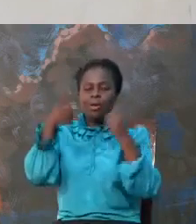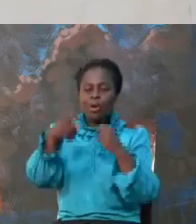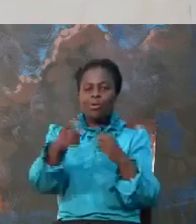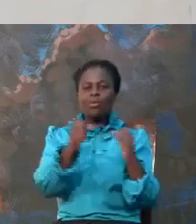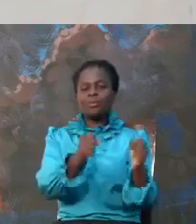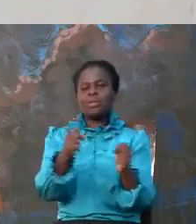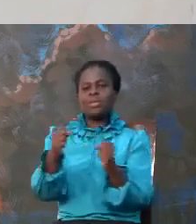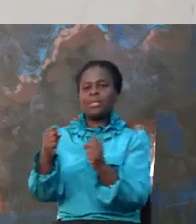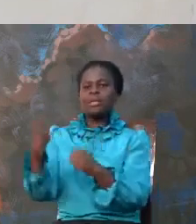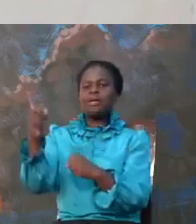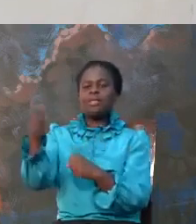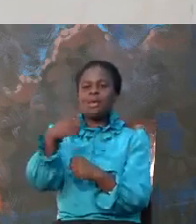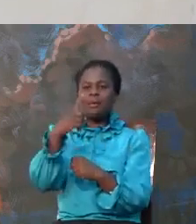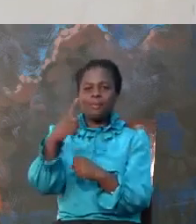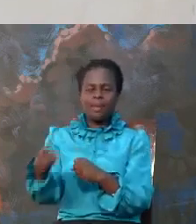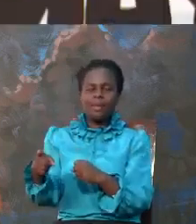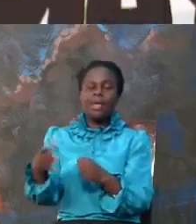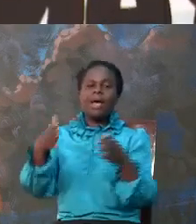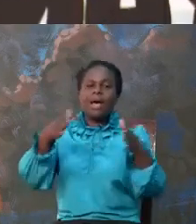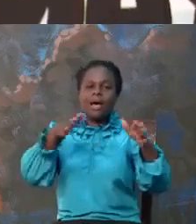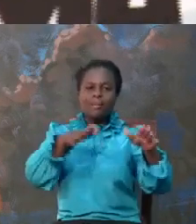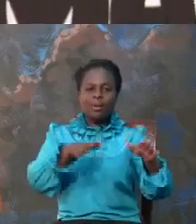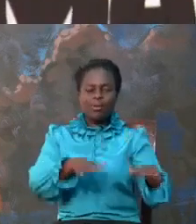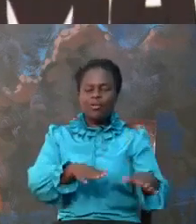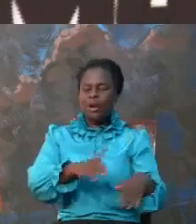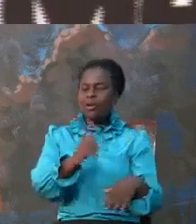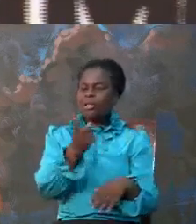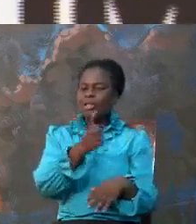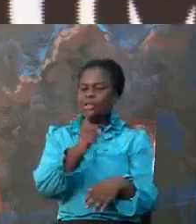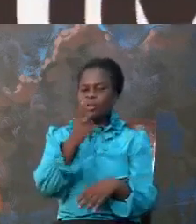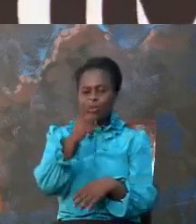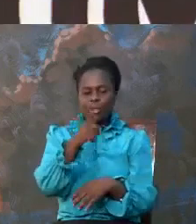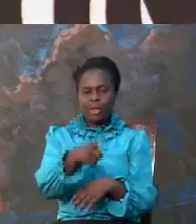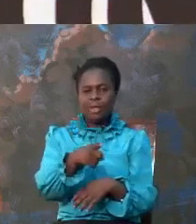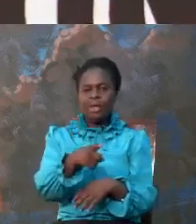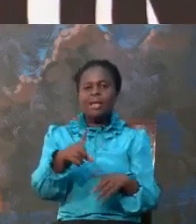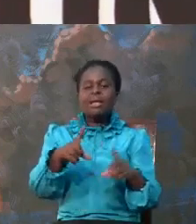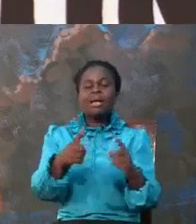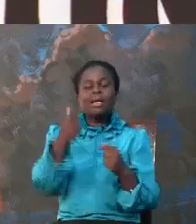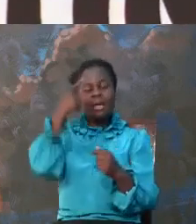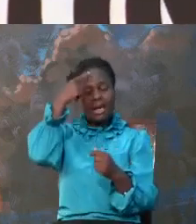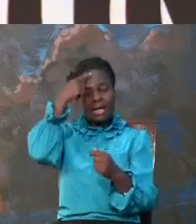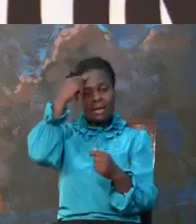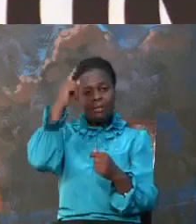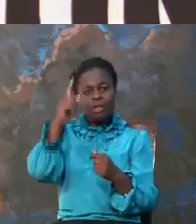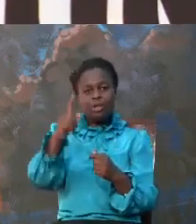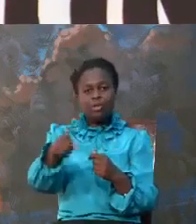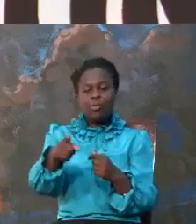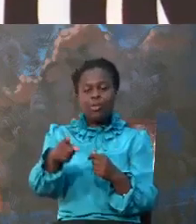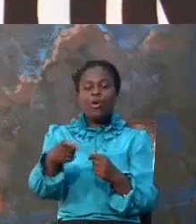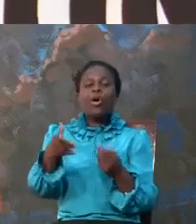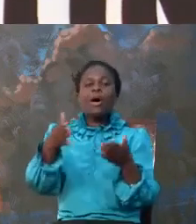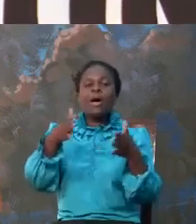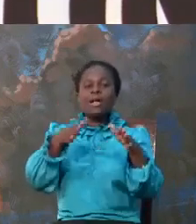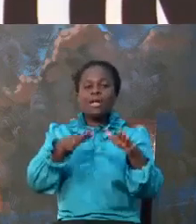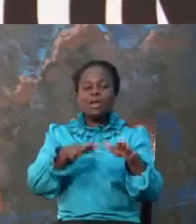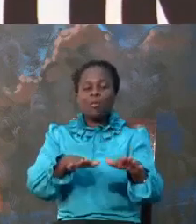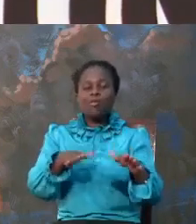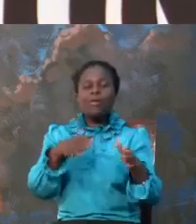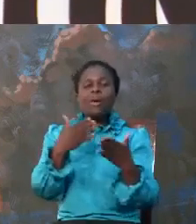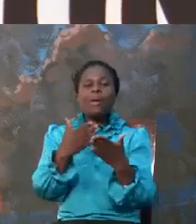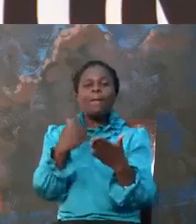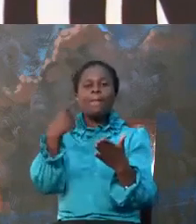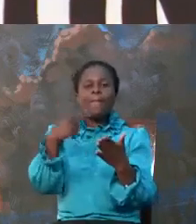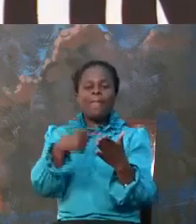dhambi. Amekufa, ingawa sio yeye, lakini ameamini yuko anayekuja amekufa. Ina maana ya